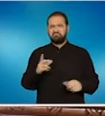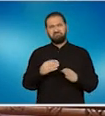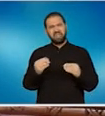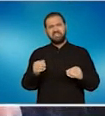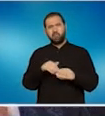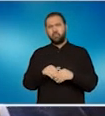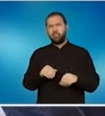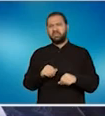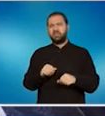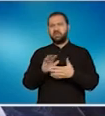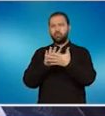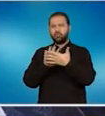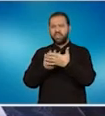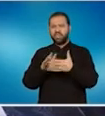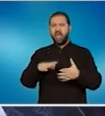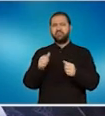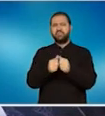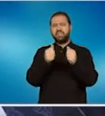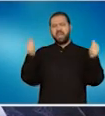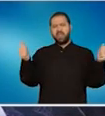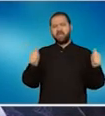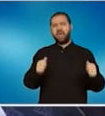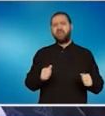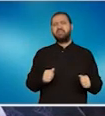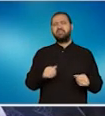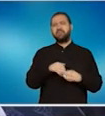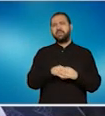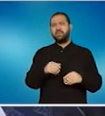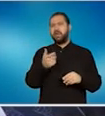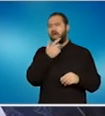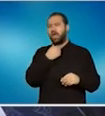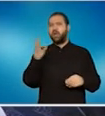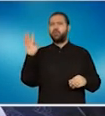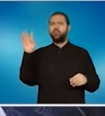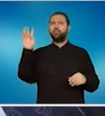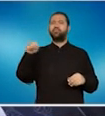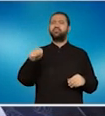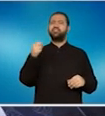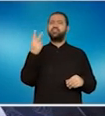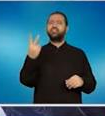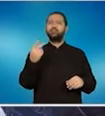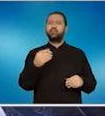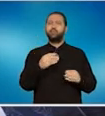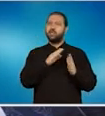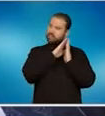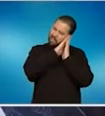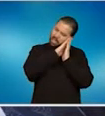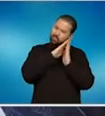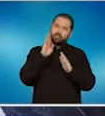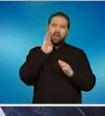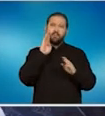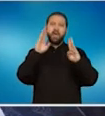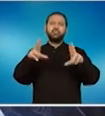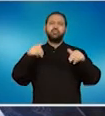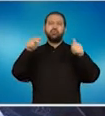mult atunci, a fost eliberat. Apoi, în 52, de adormirea Maicii Domnului, și el și mulți